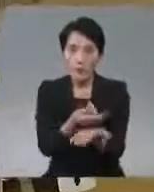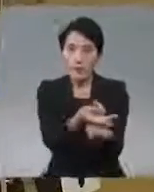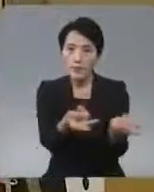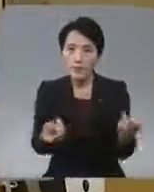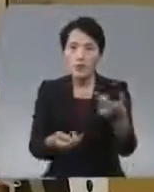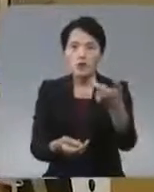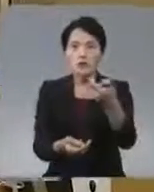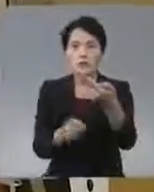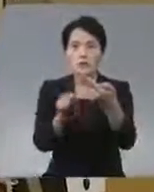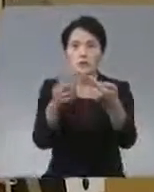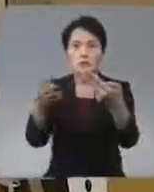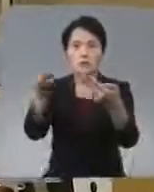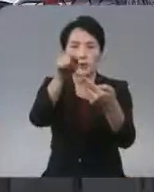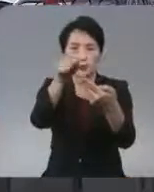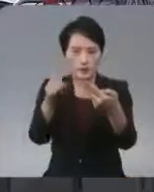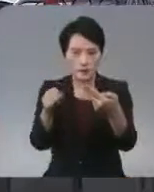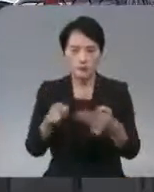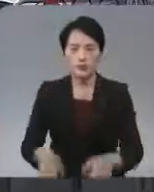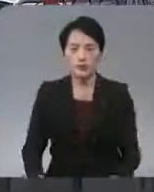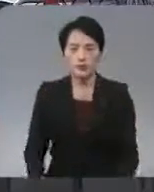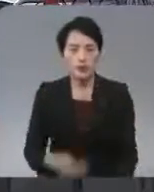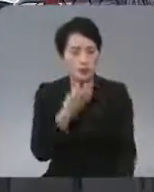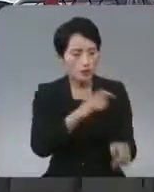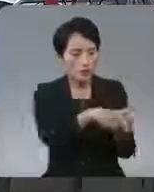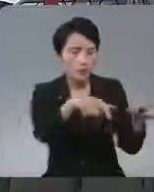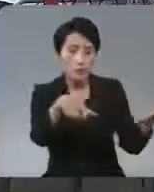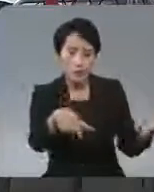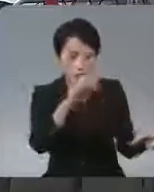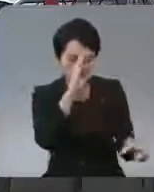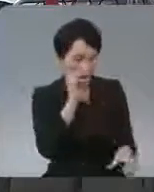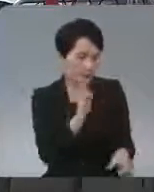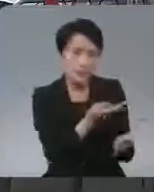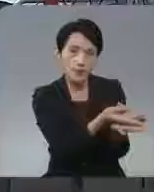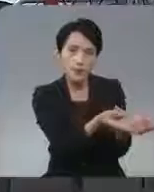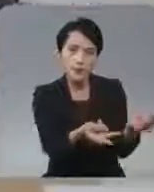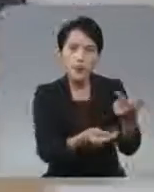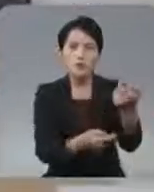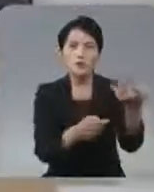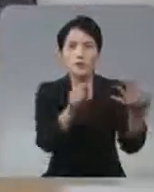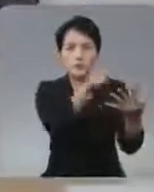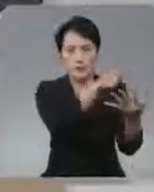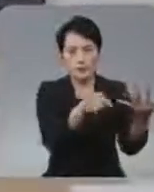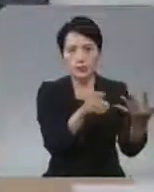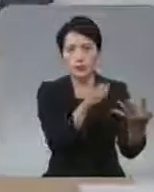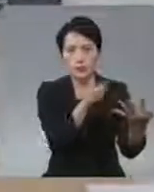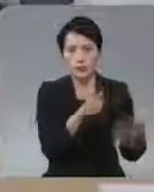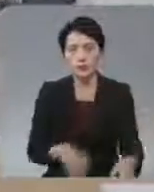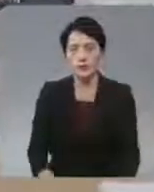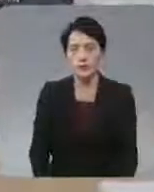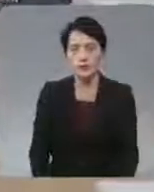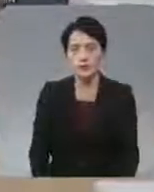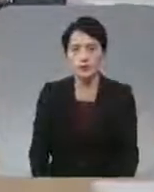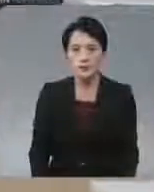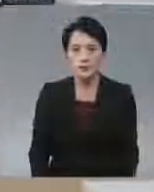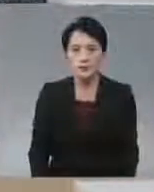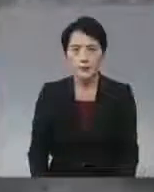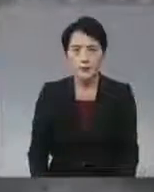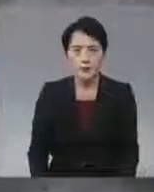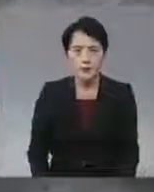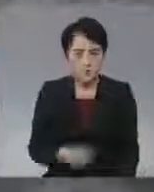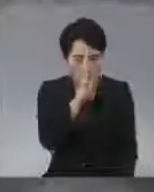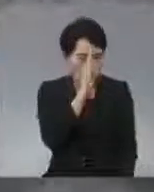um fast 27 prozent zudem sinkt der anteil der älteren menschen ab 60 jahre weiterhin paar kern